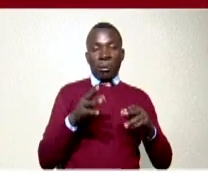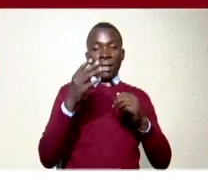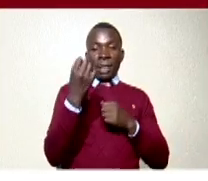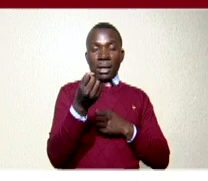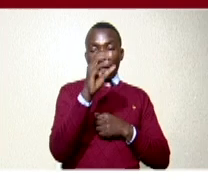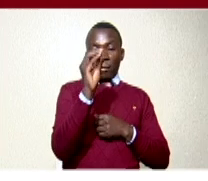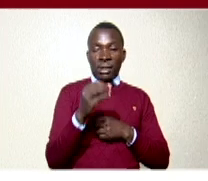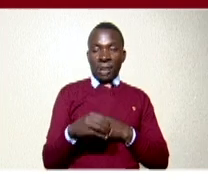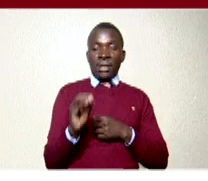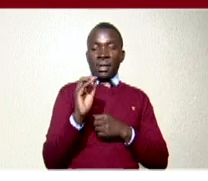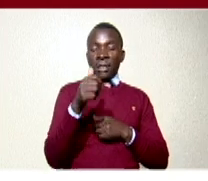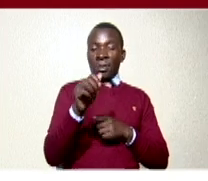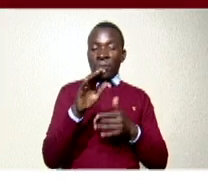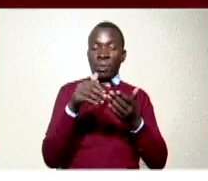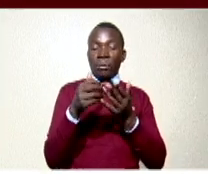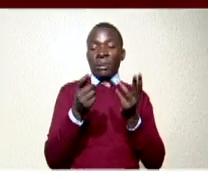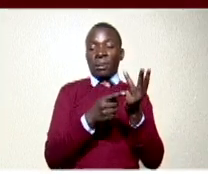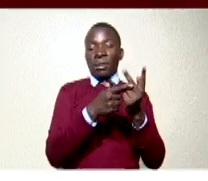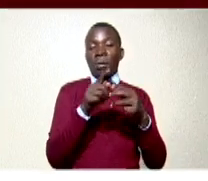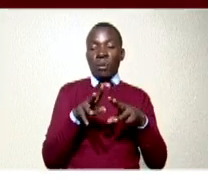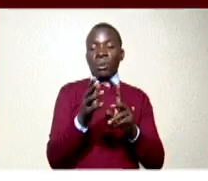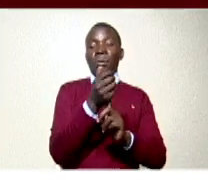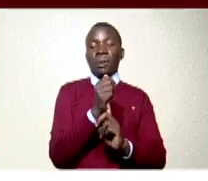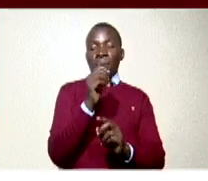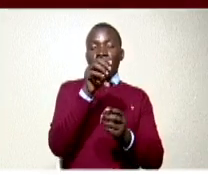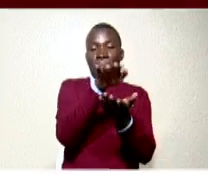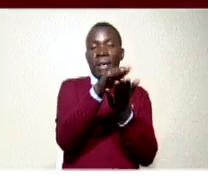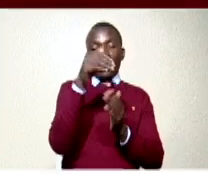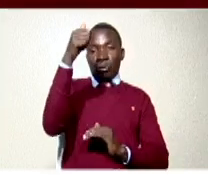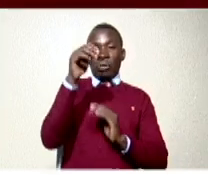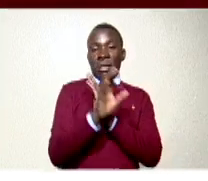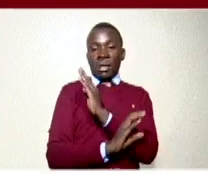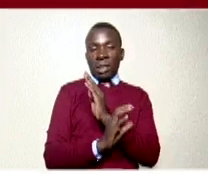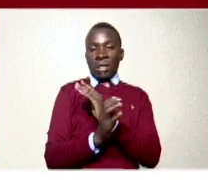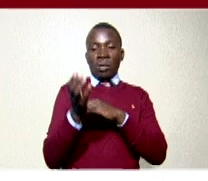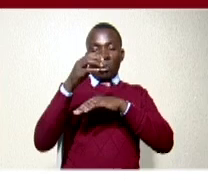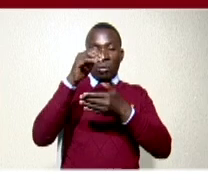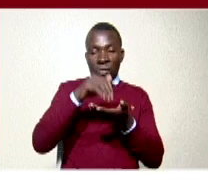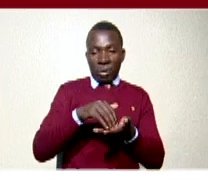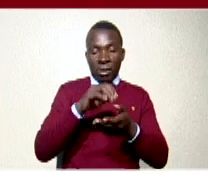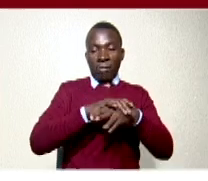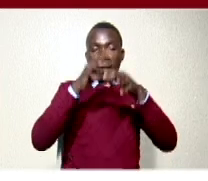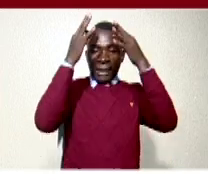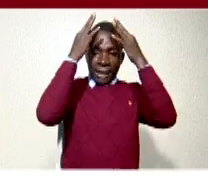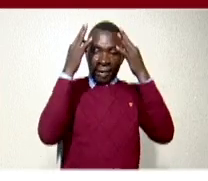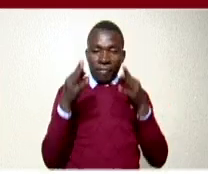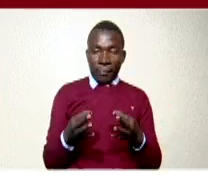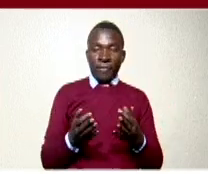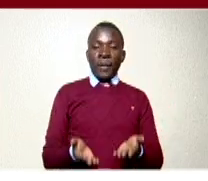gatanu ku ijana. Ibi rero mu rwego rwo kubigeraho Banki Nkuru y'Igihugu ikaba yongeye gufata icyemezo cyo